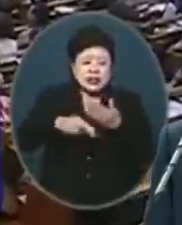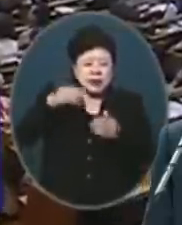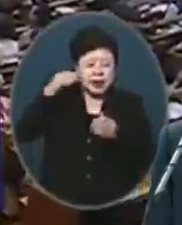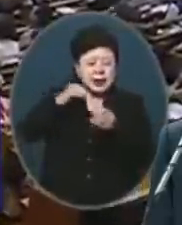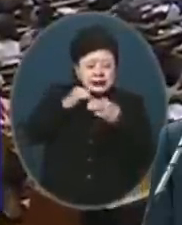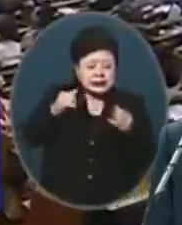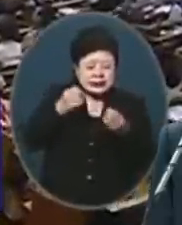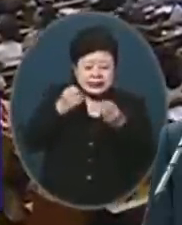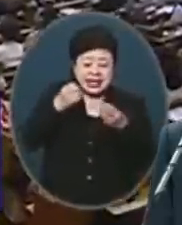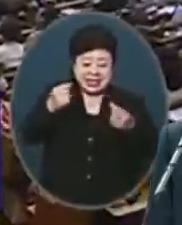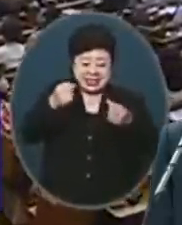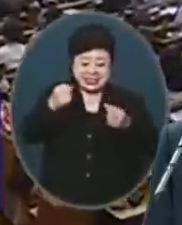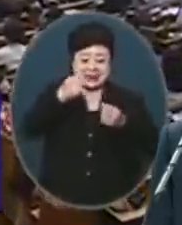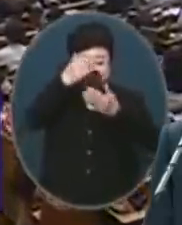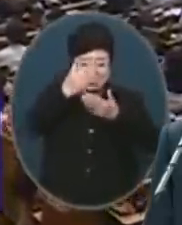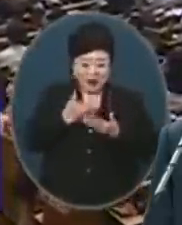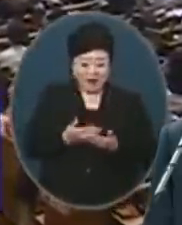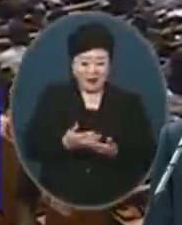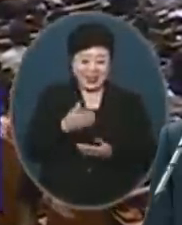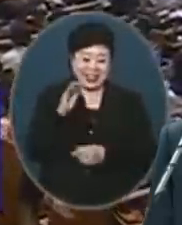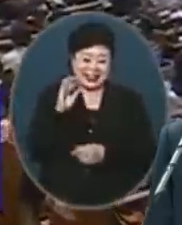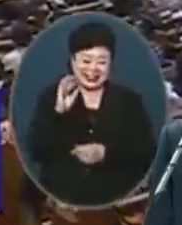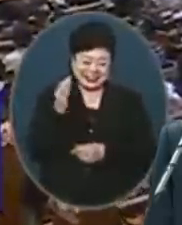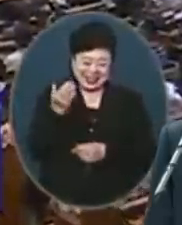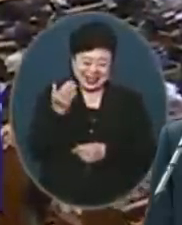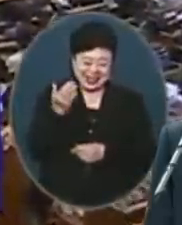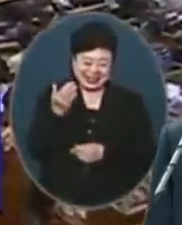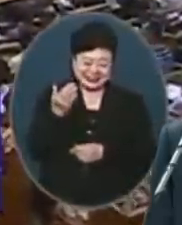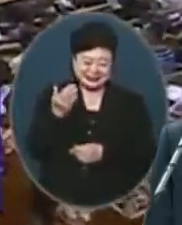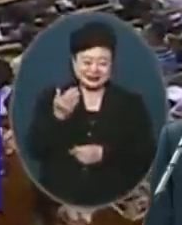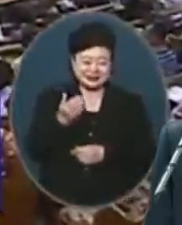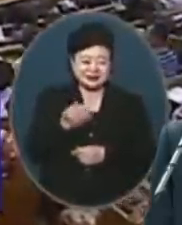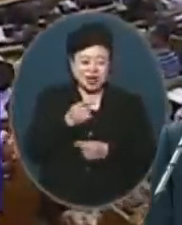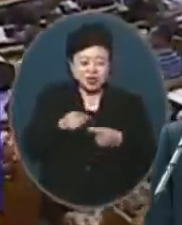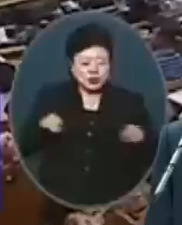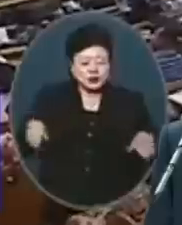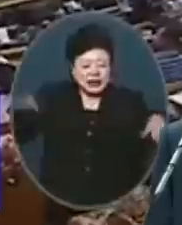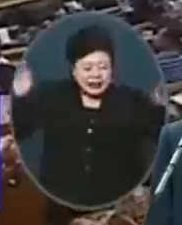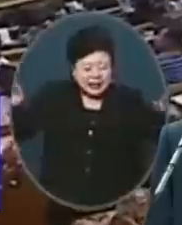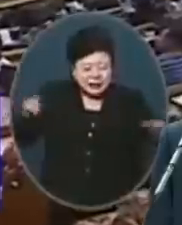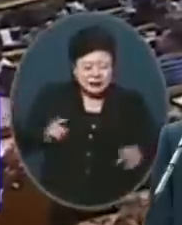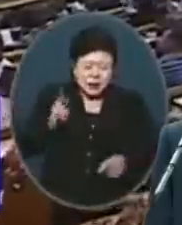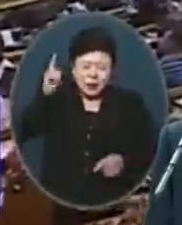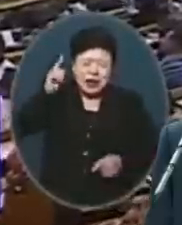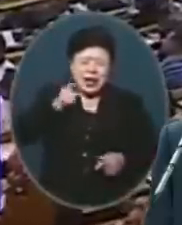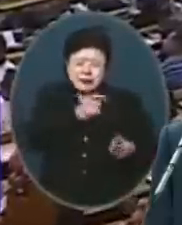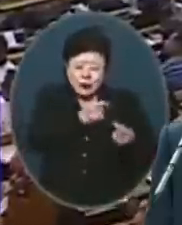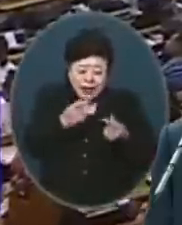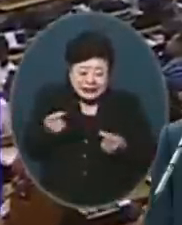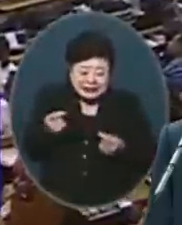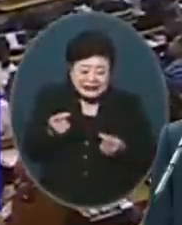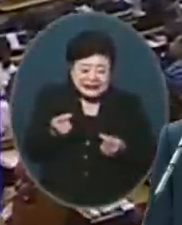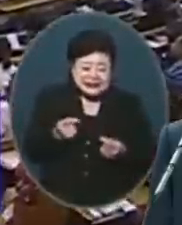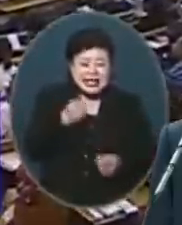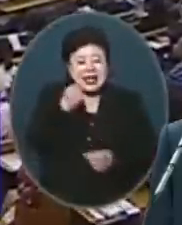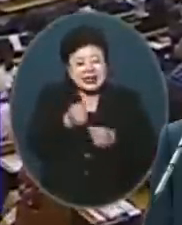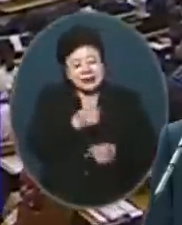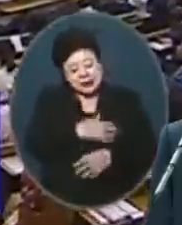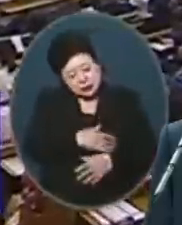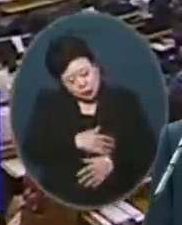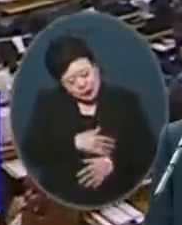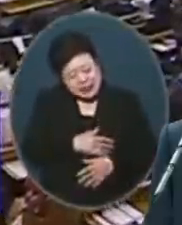야훼를 앙망하는 자는 새 힘을 얻을 것이니 독수리가 날개치며 올라갈 같으시죠 다른 박쥐라도 곤비치